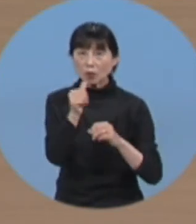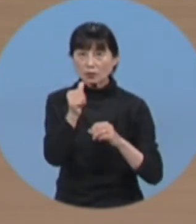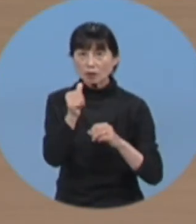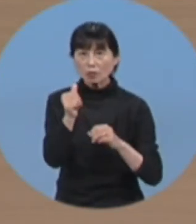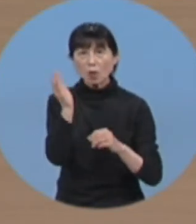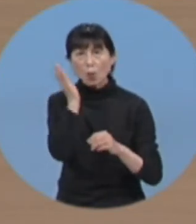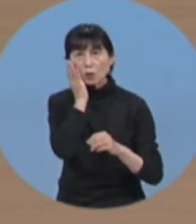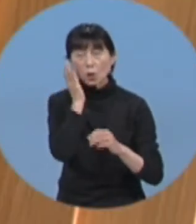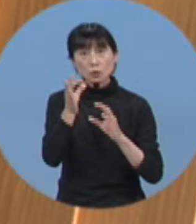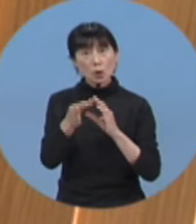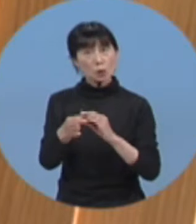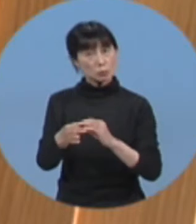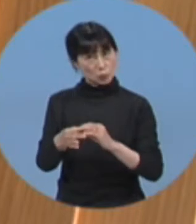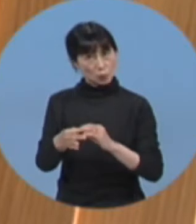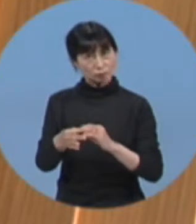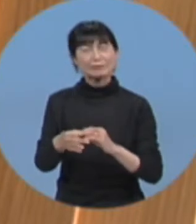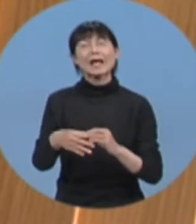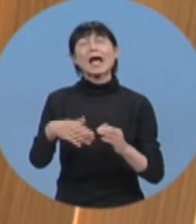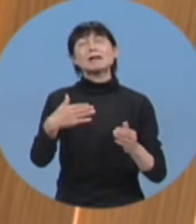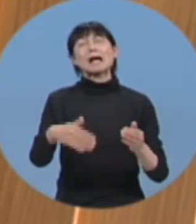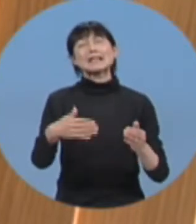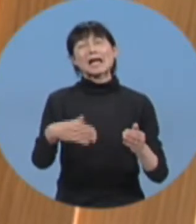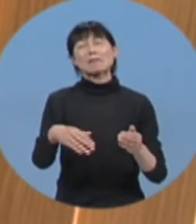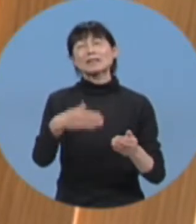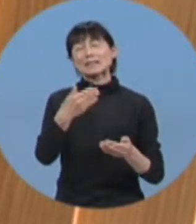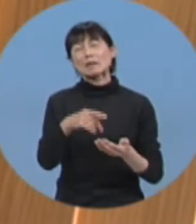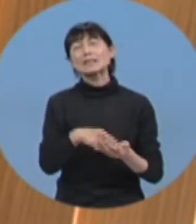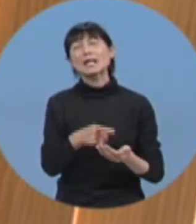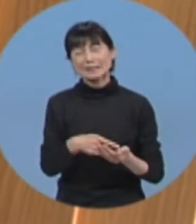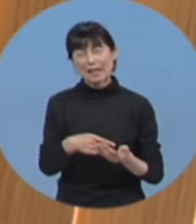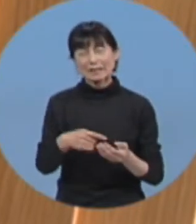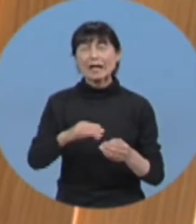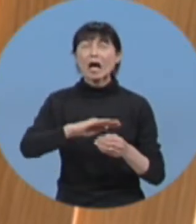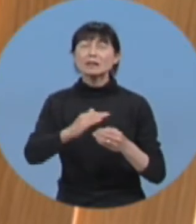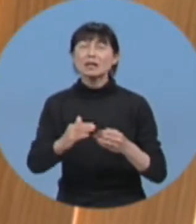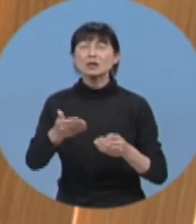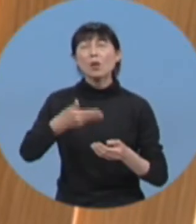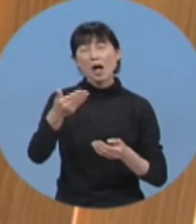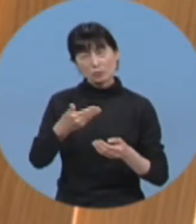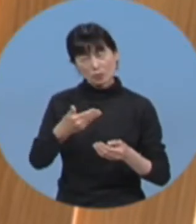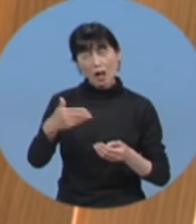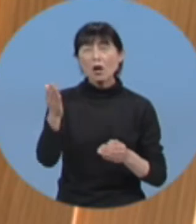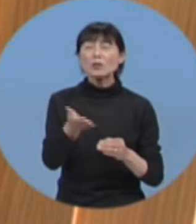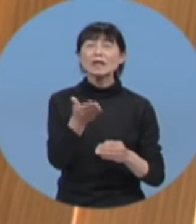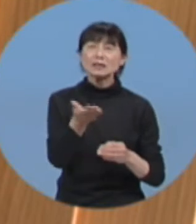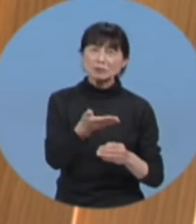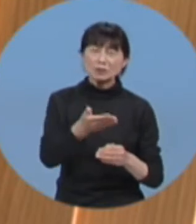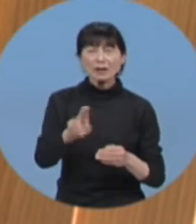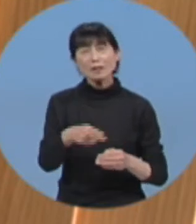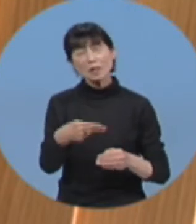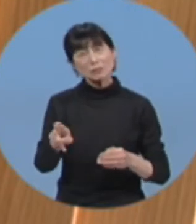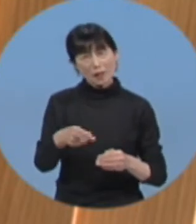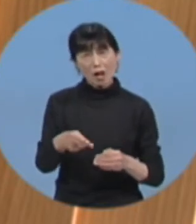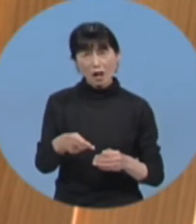伝わりましたよ。 でもまだまだ食べ足りないですね。アサリご飯とか地魚のお刺身とかキスの天ぷらと